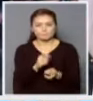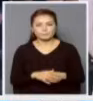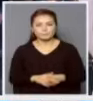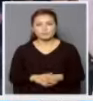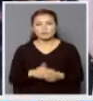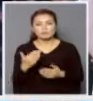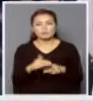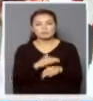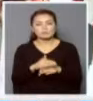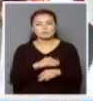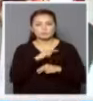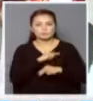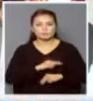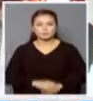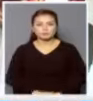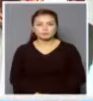грамотами за их добросовестный труд.